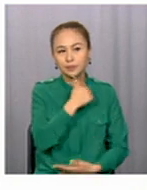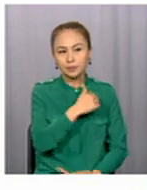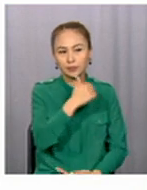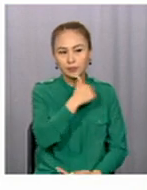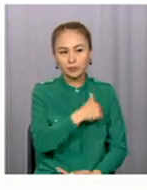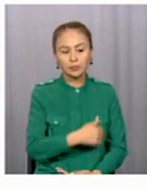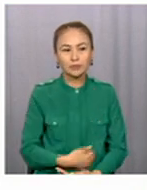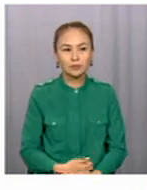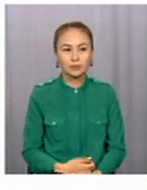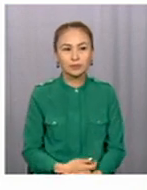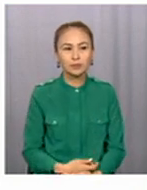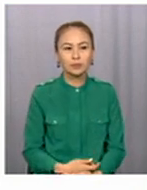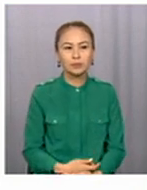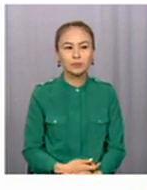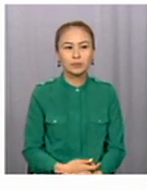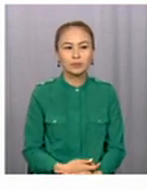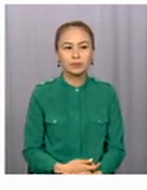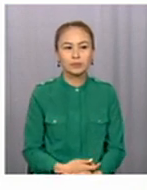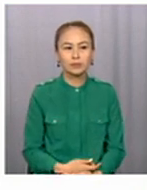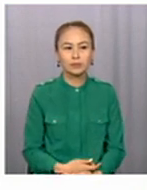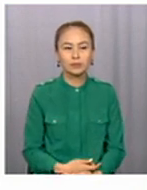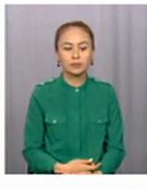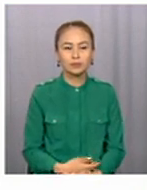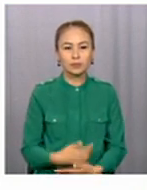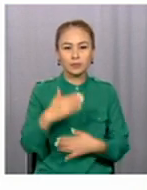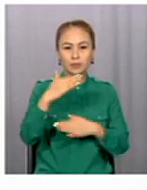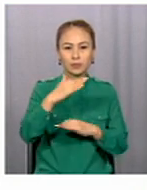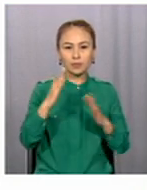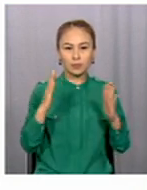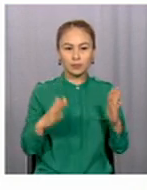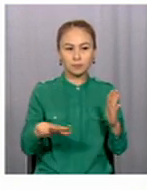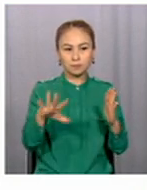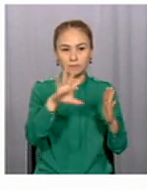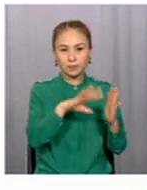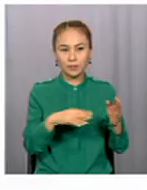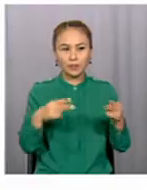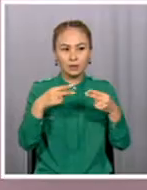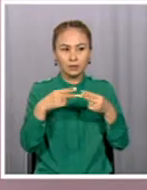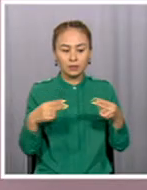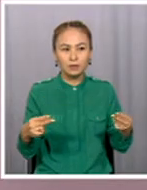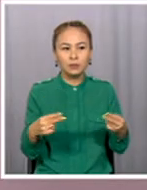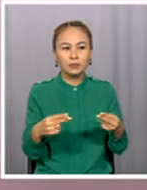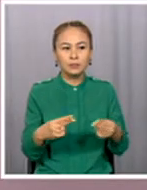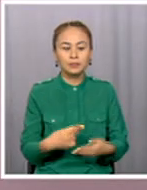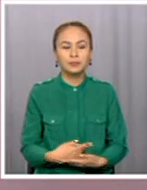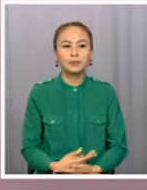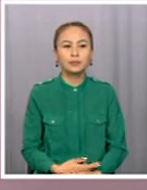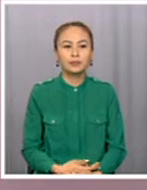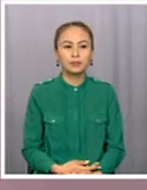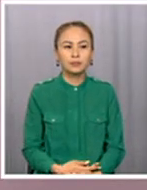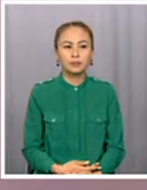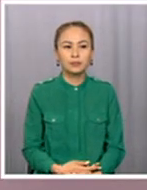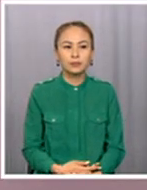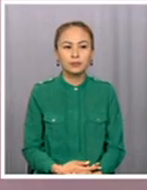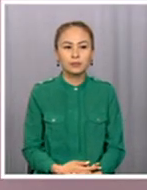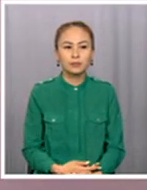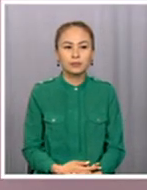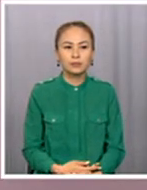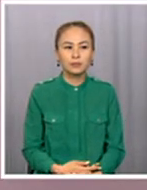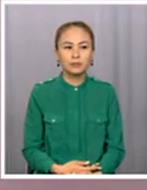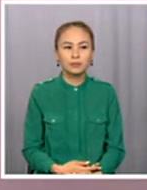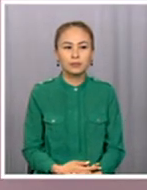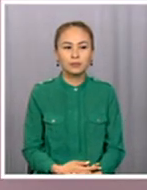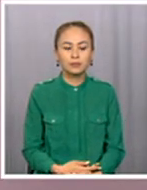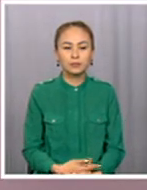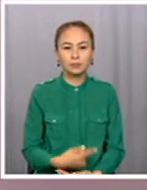Балалар, шаршының барлық қабырғалары тең. Олай болса, шаршының бір қабырғасы 6